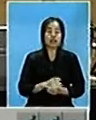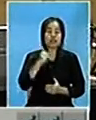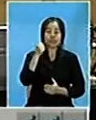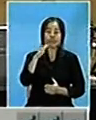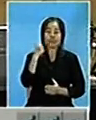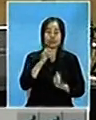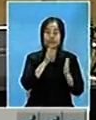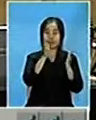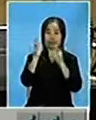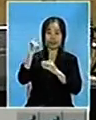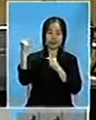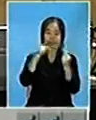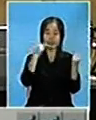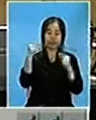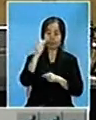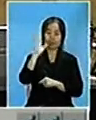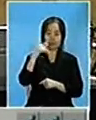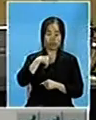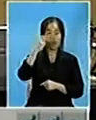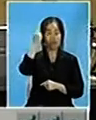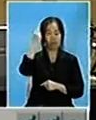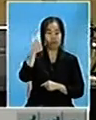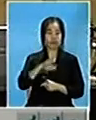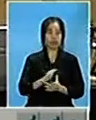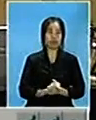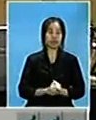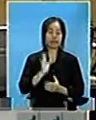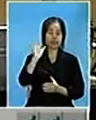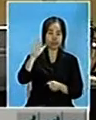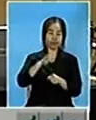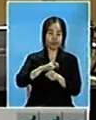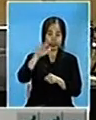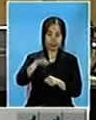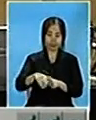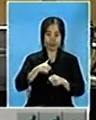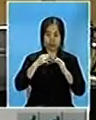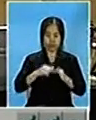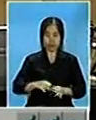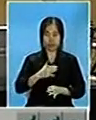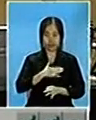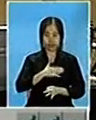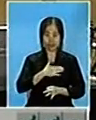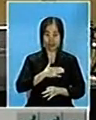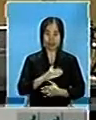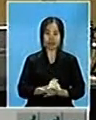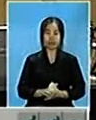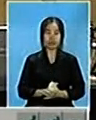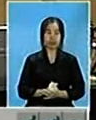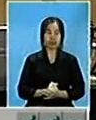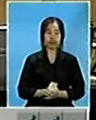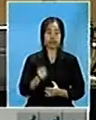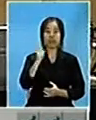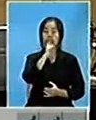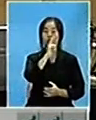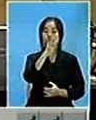ไปพาดพิงเดี๋ยวก็ตอบโต้ผมพอจะเข้าใจแล้วครับท่านพอแล้วครับเดี๋ยวผมไม่ได้ใช้ท่านไม่ได้ว่